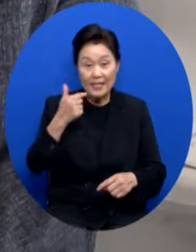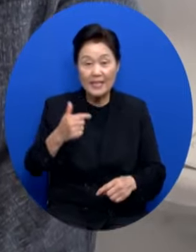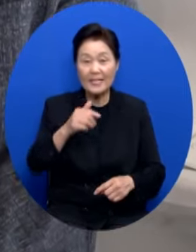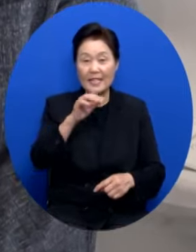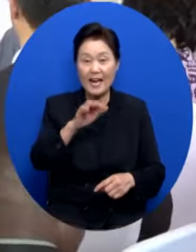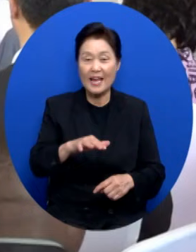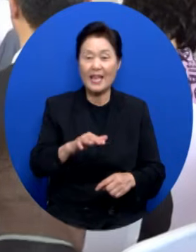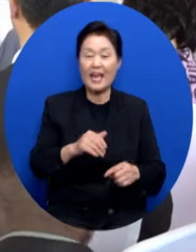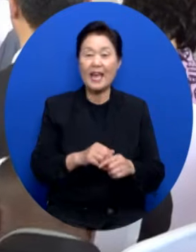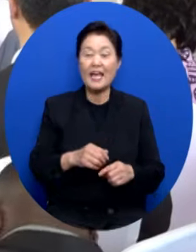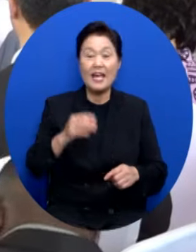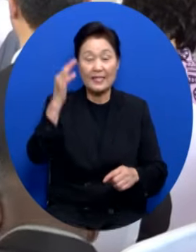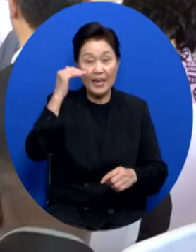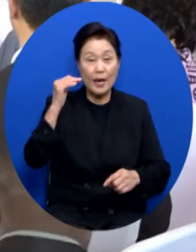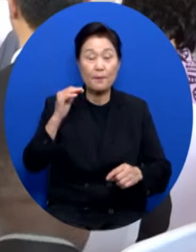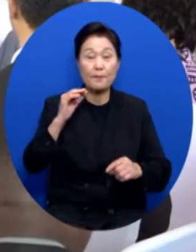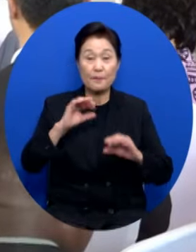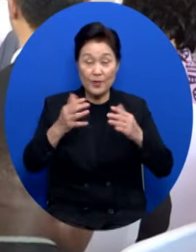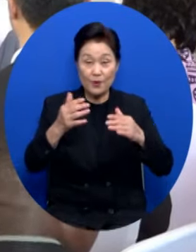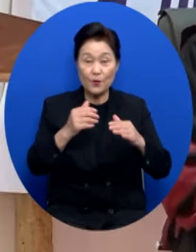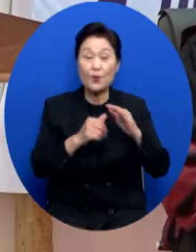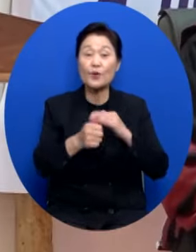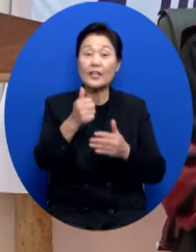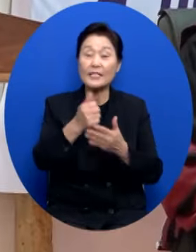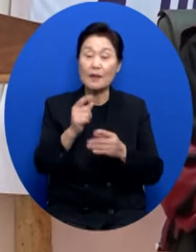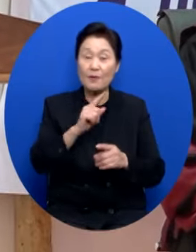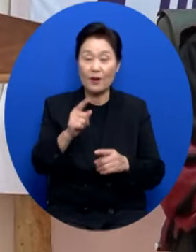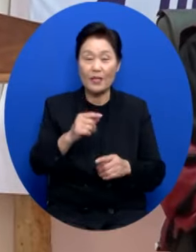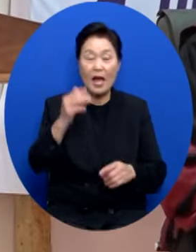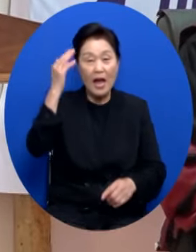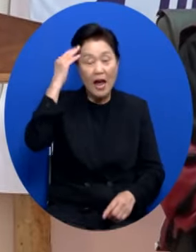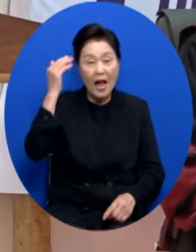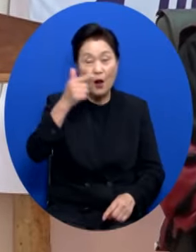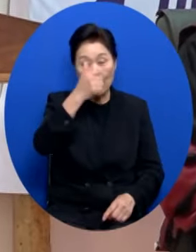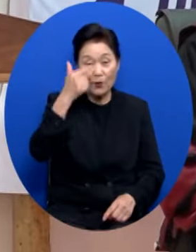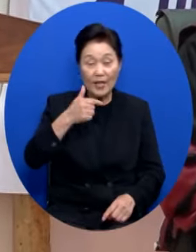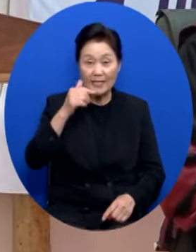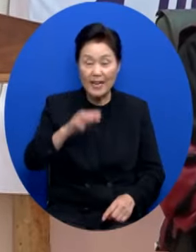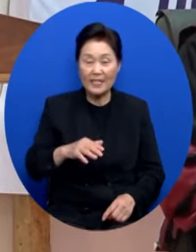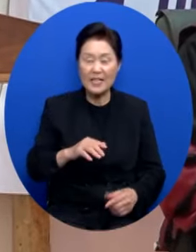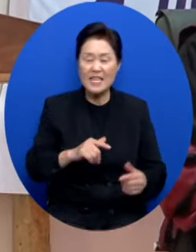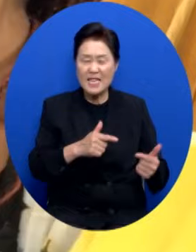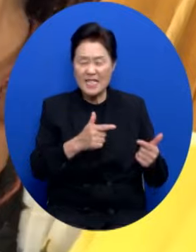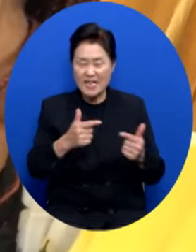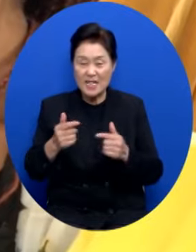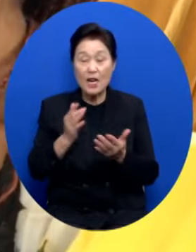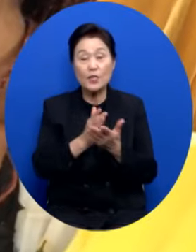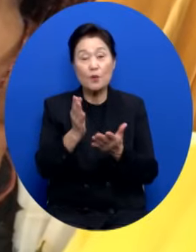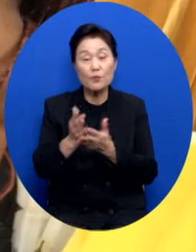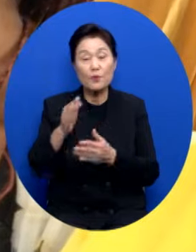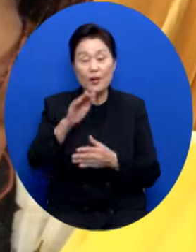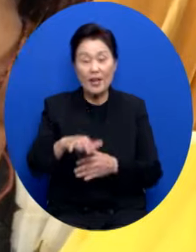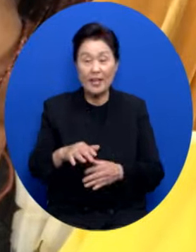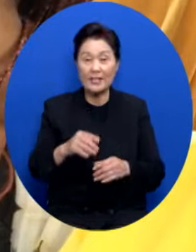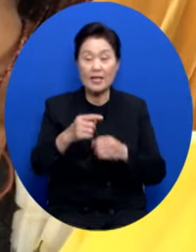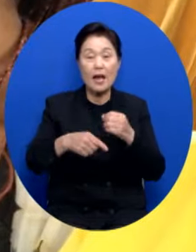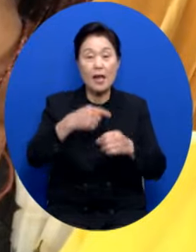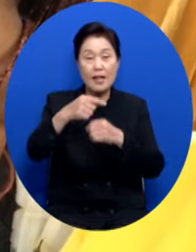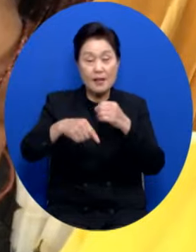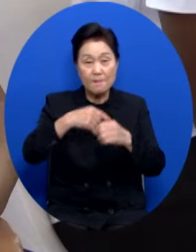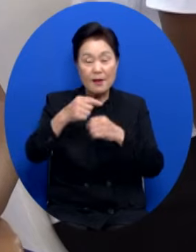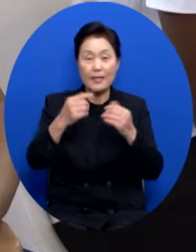안은주 대한민국 대사는 한국과 탄자니아는 인프라와 건강, 위생 등 여러 분야에서 해마다